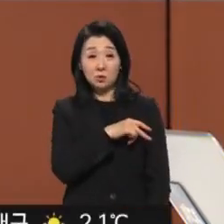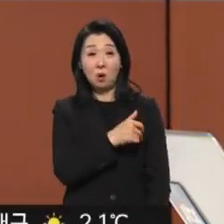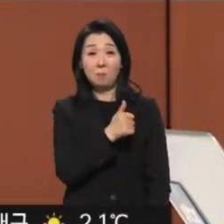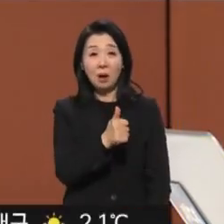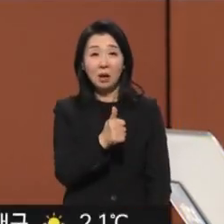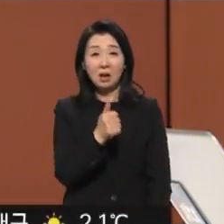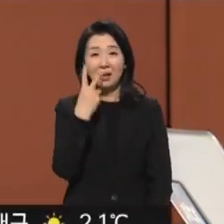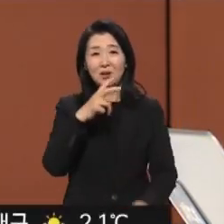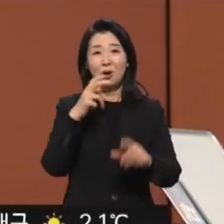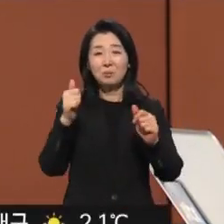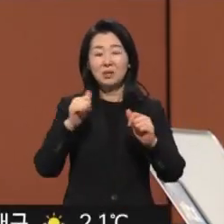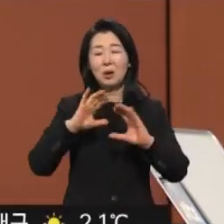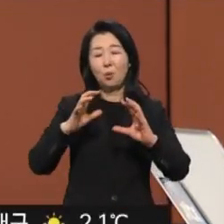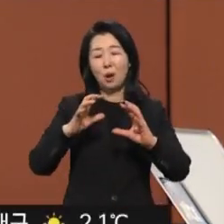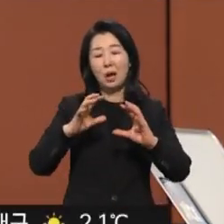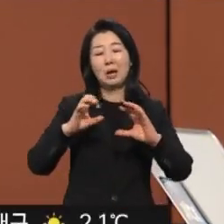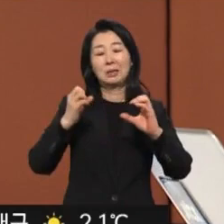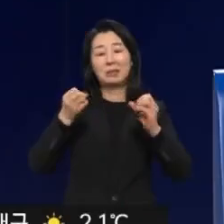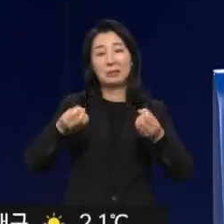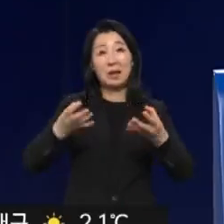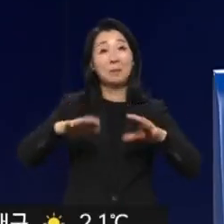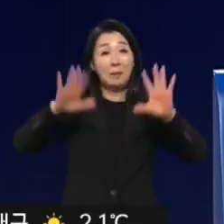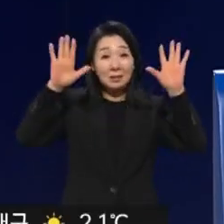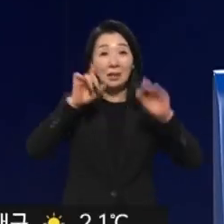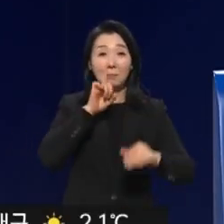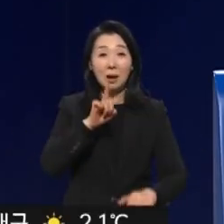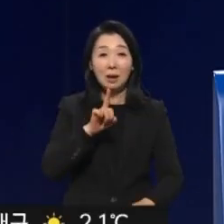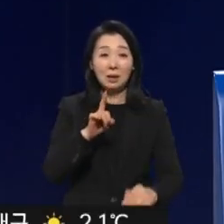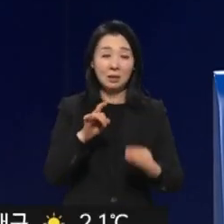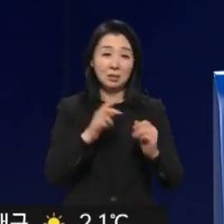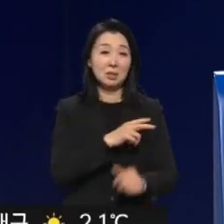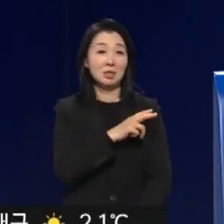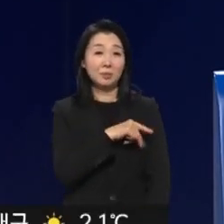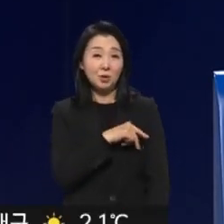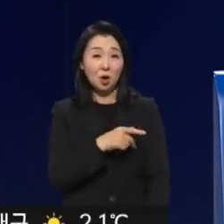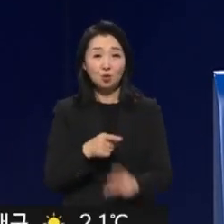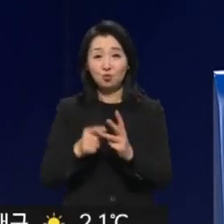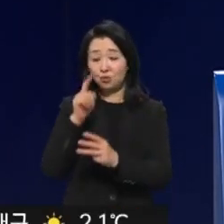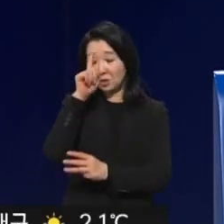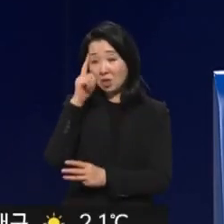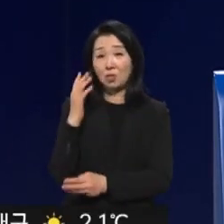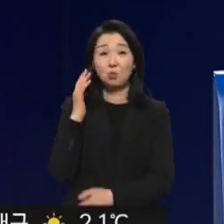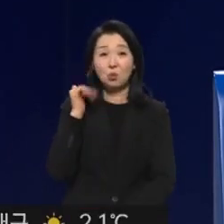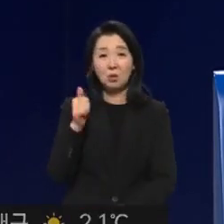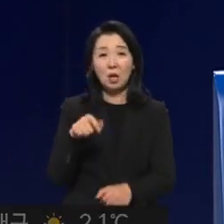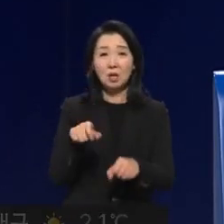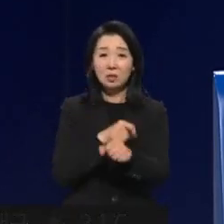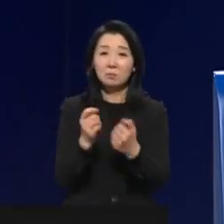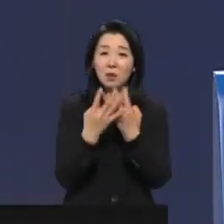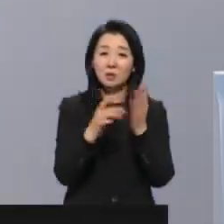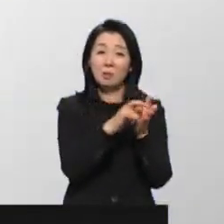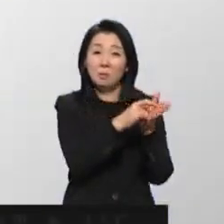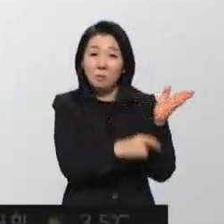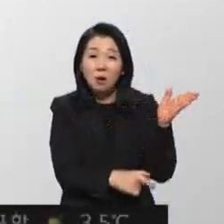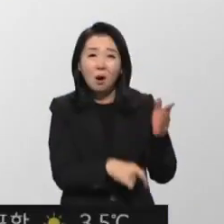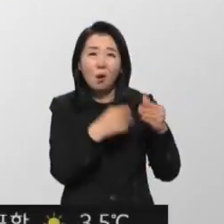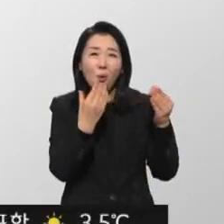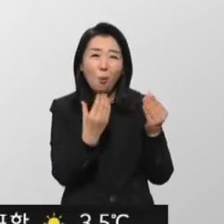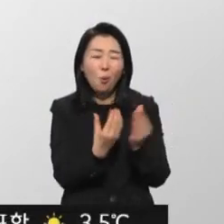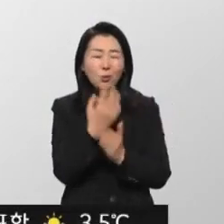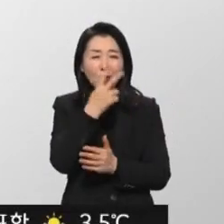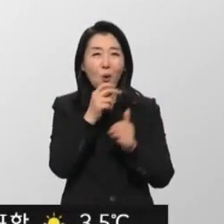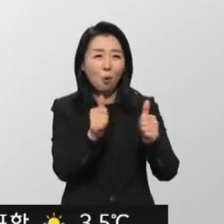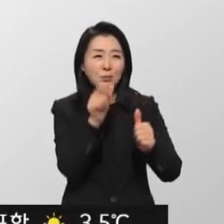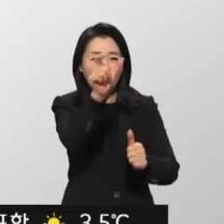검찰공화국 만세라는 제목의 논평을 냈다는 거죠. 네, 그렇습니다. 김의겸 대변인은 윤석열 대통령의 특별사면 명단에 온통